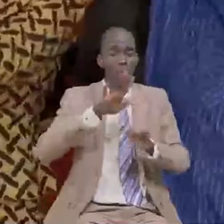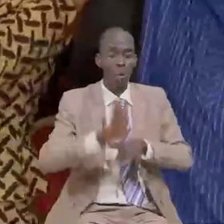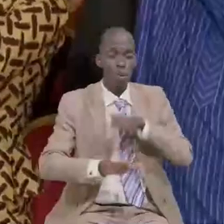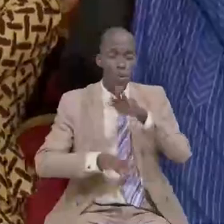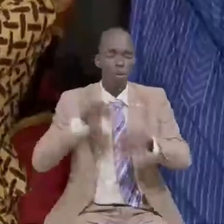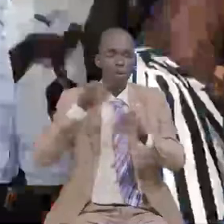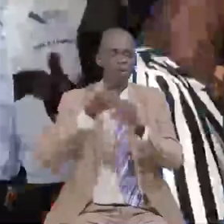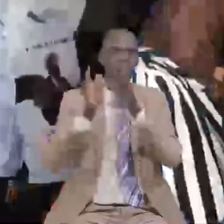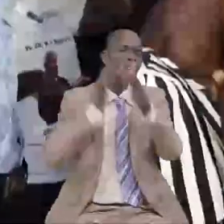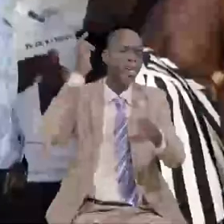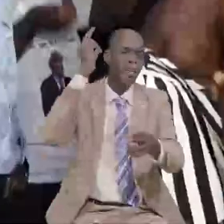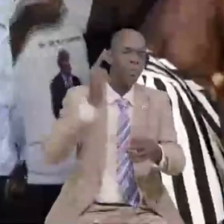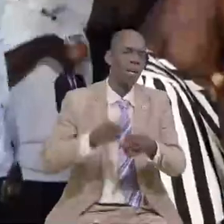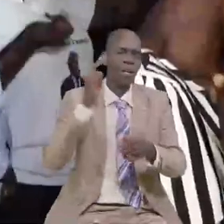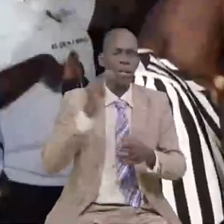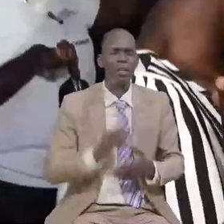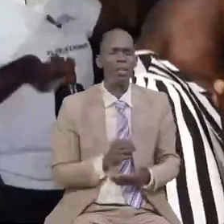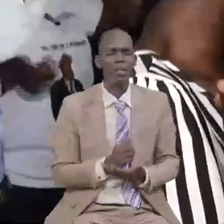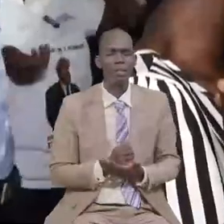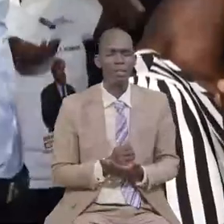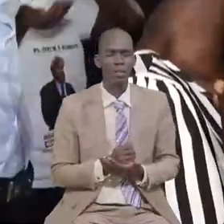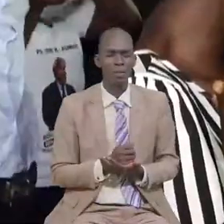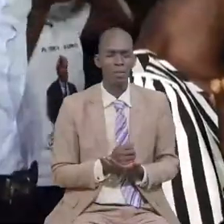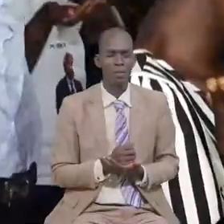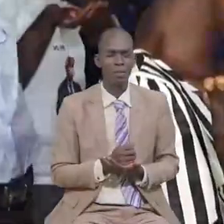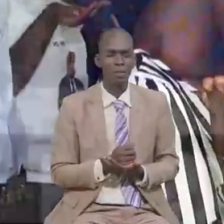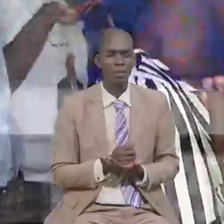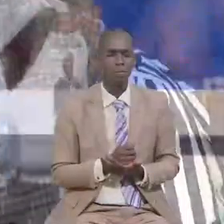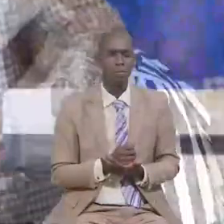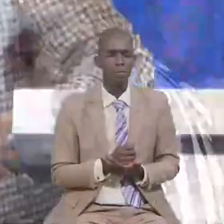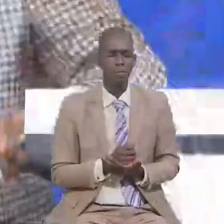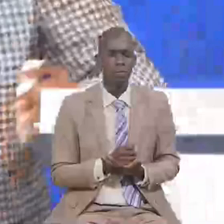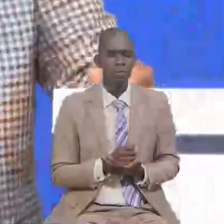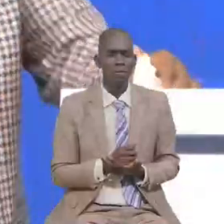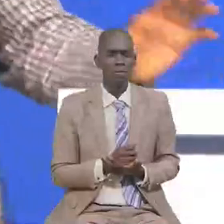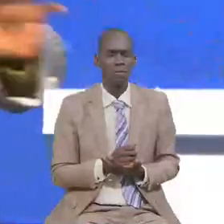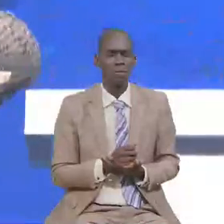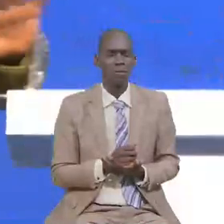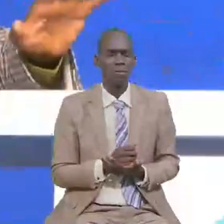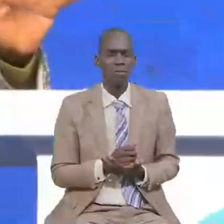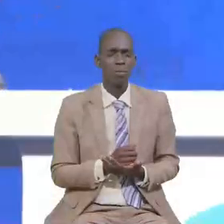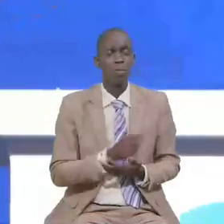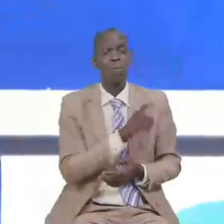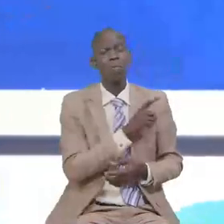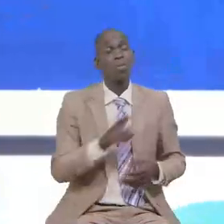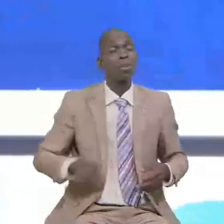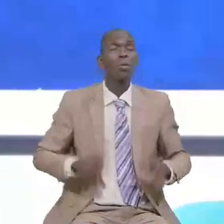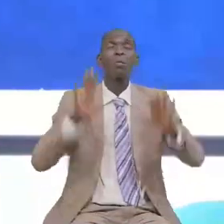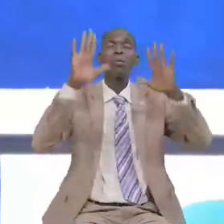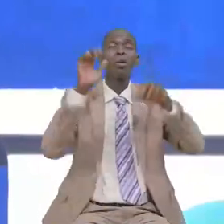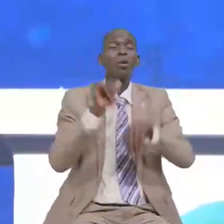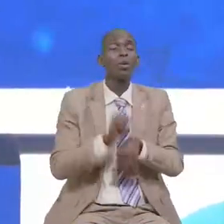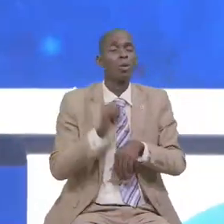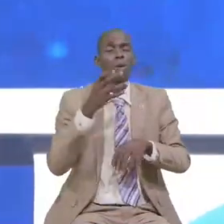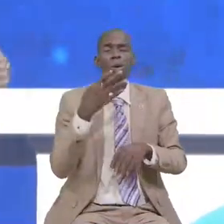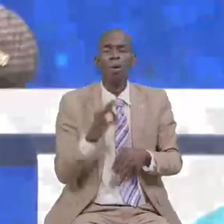pieds paralysés, tenez-vous debout maintenant et marchez au nom de Jésus-Christ. Seigneur, qu'il ait